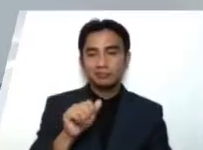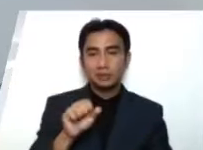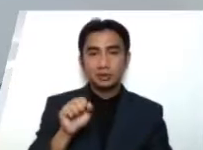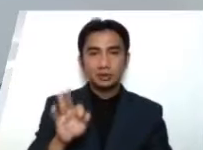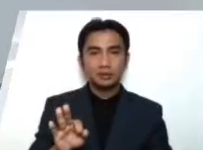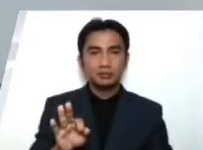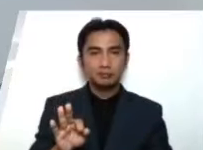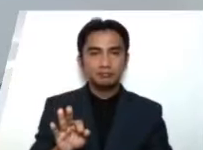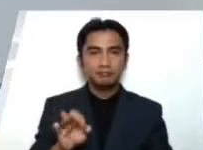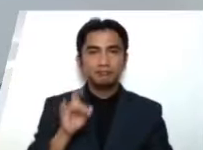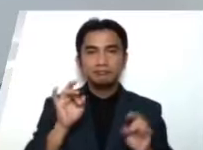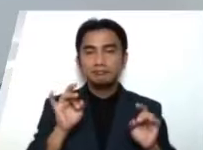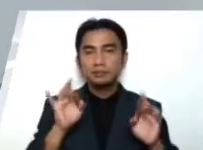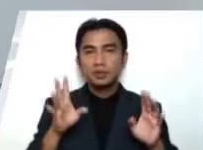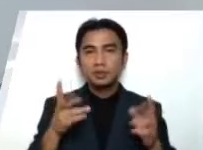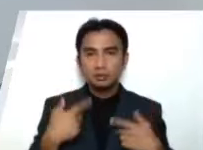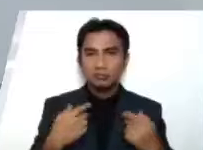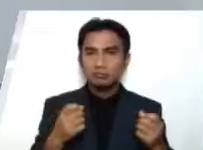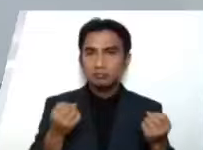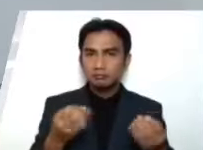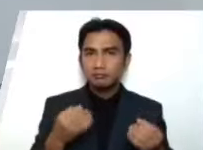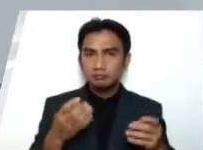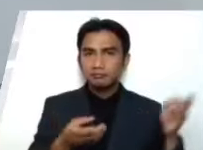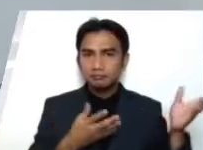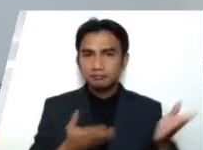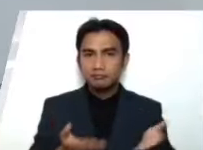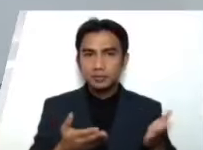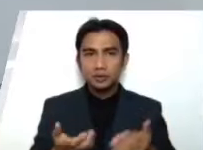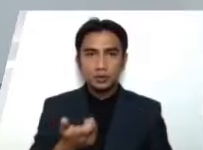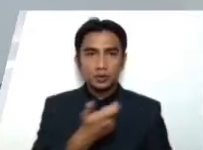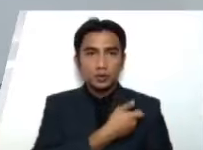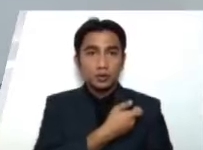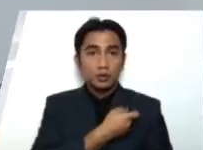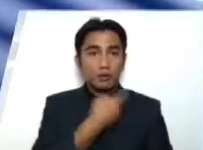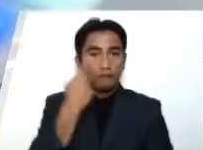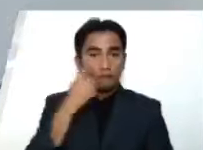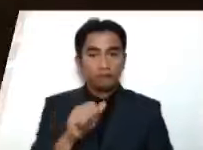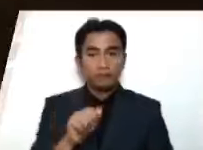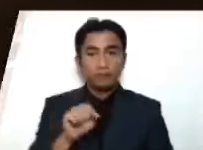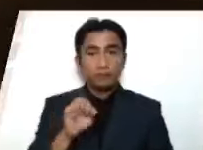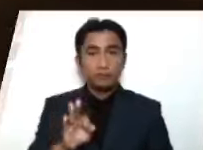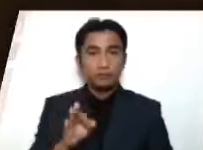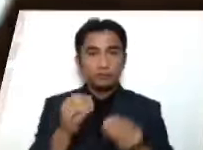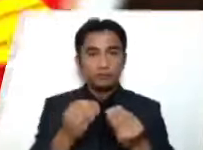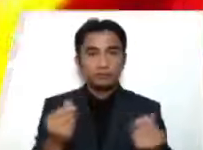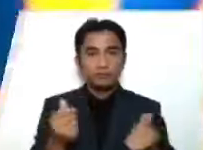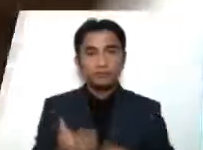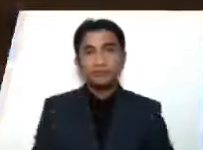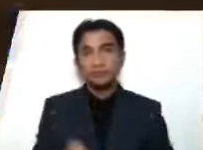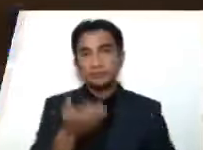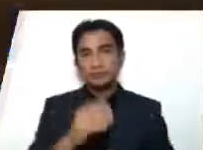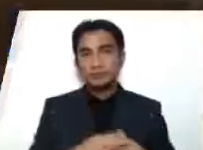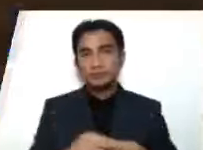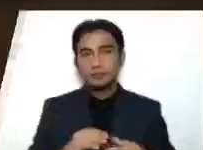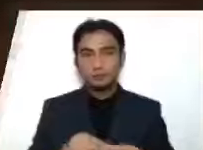ang libu-libong donasyong bakuna kontra ASF. May report si Bernadette Reyes.